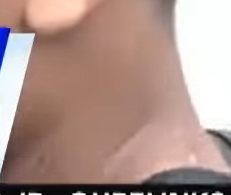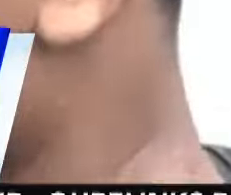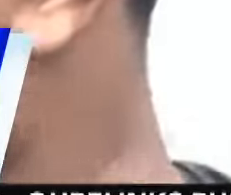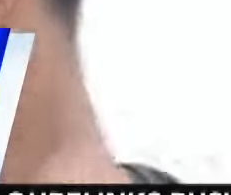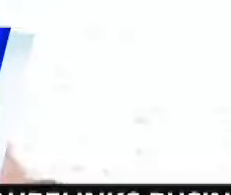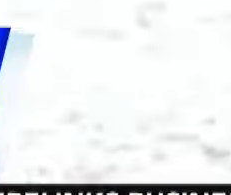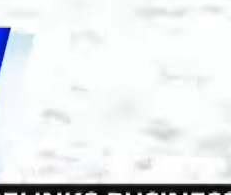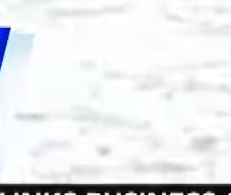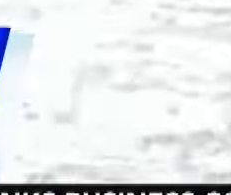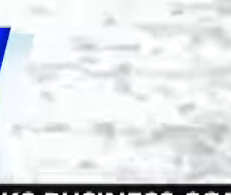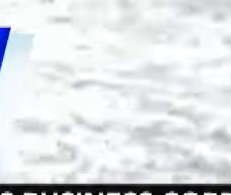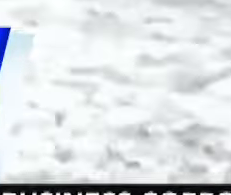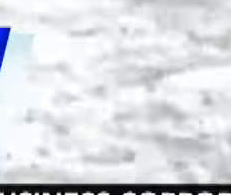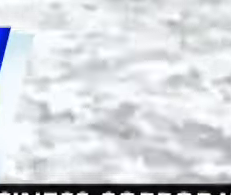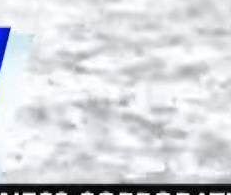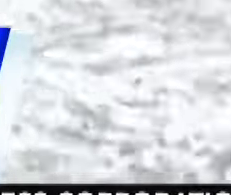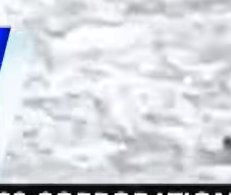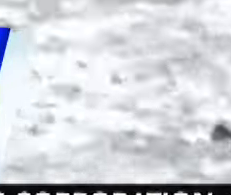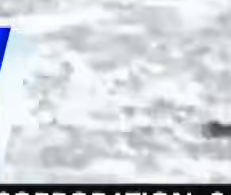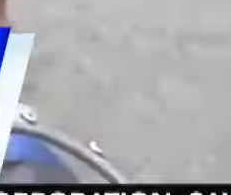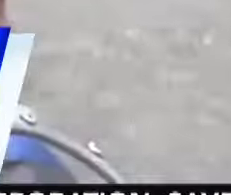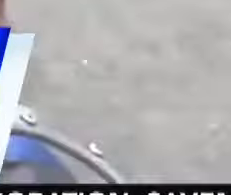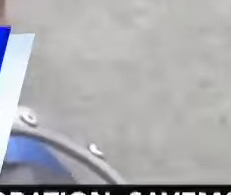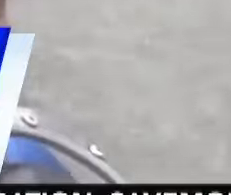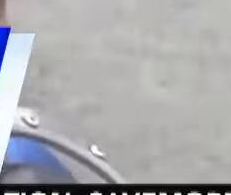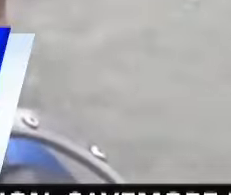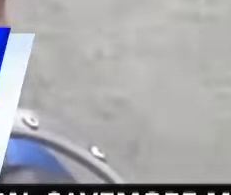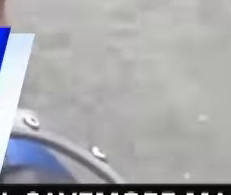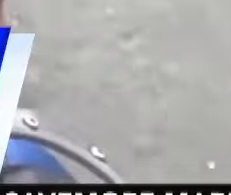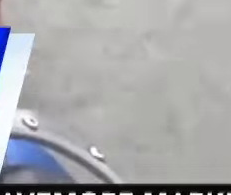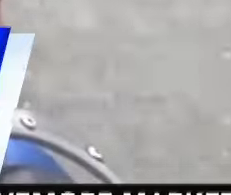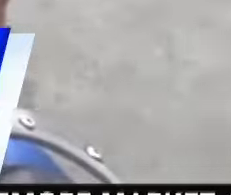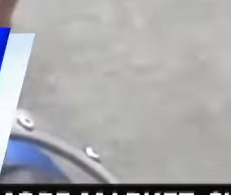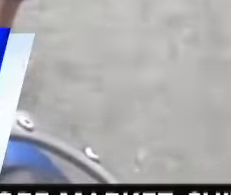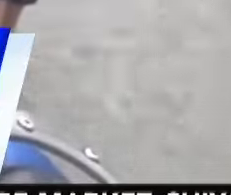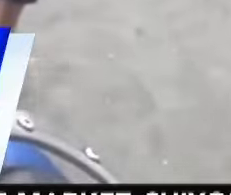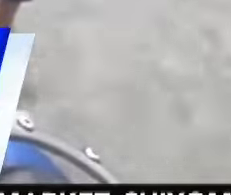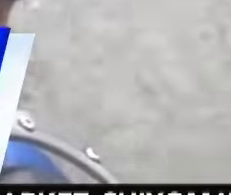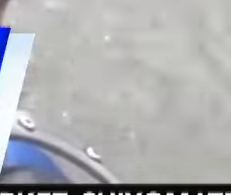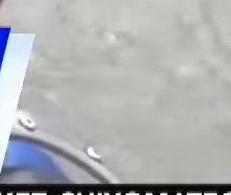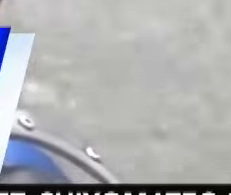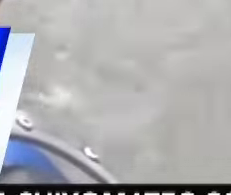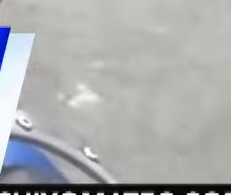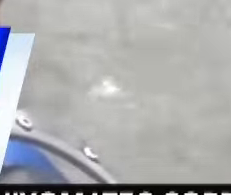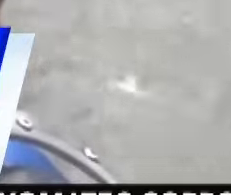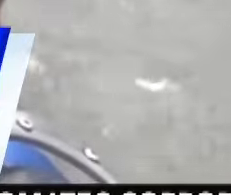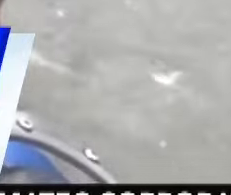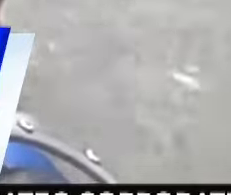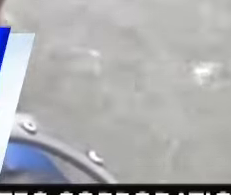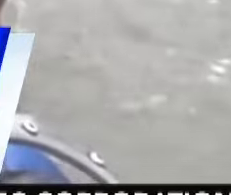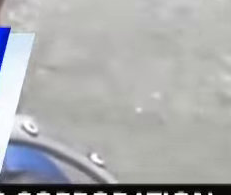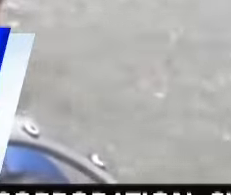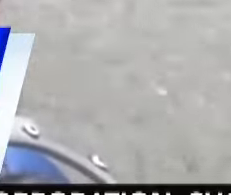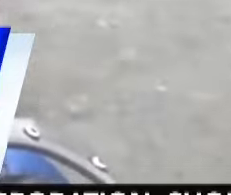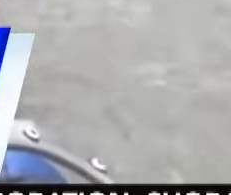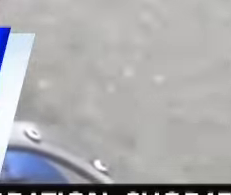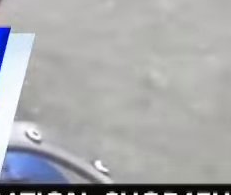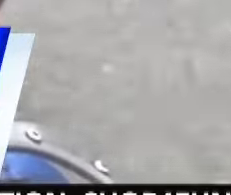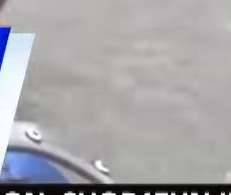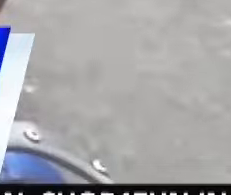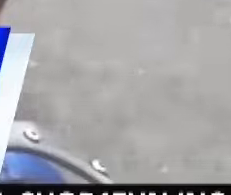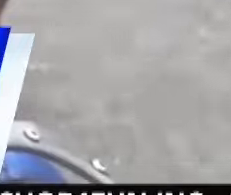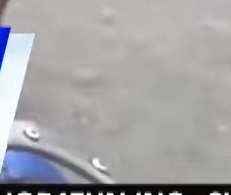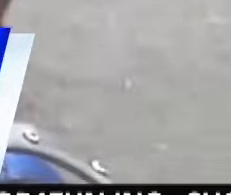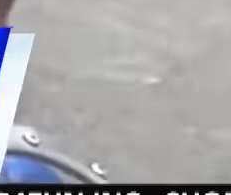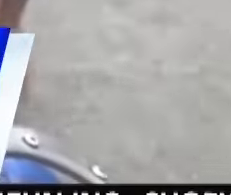tali papunta noon sa lugar na yon para ho sa pagtatangkang maakyat nila yung bahay. Kaya